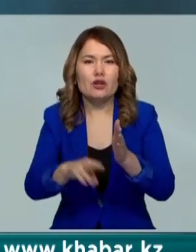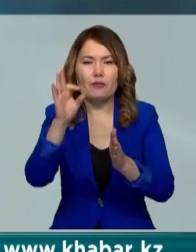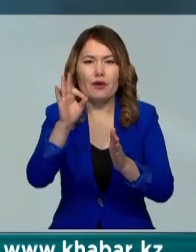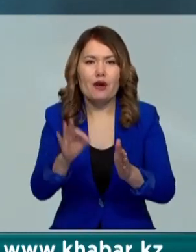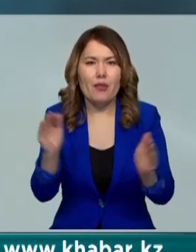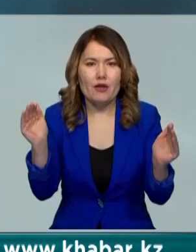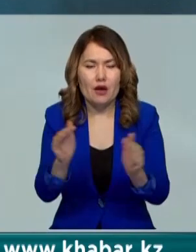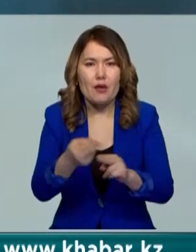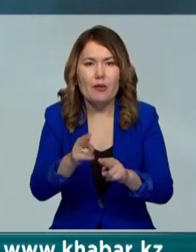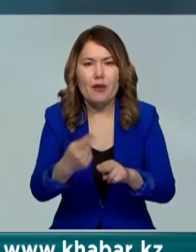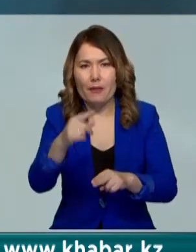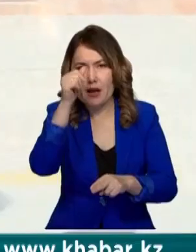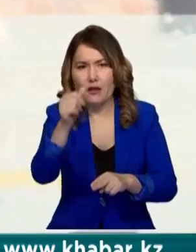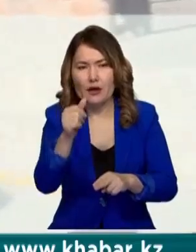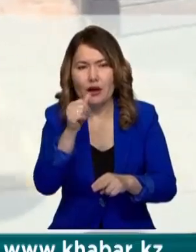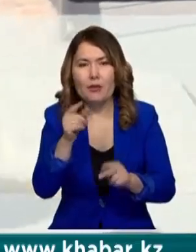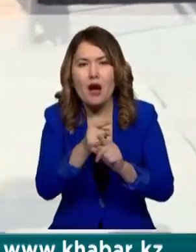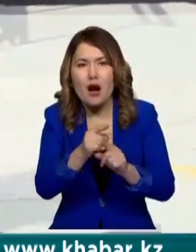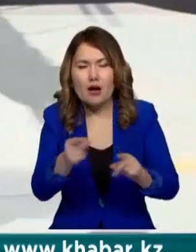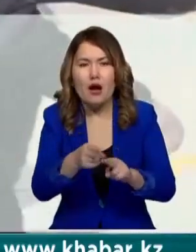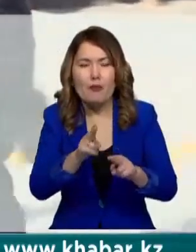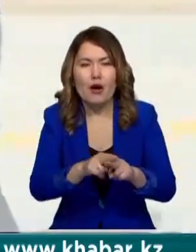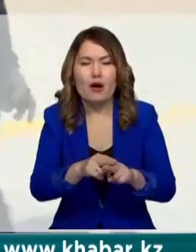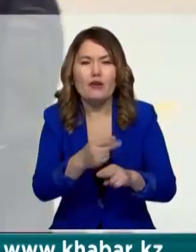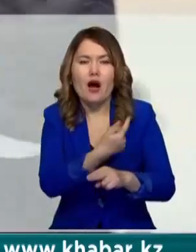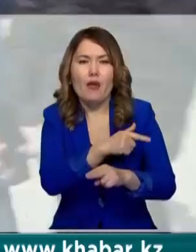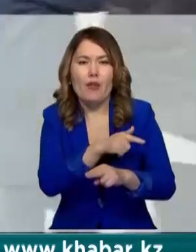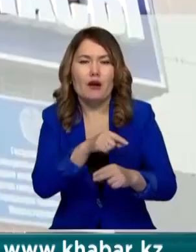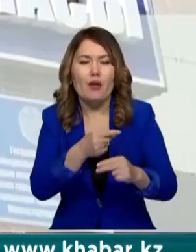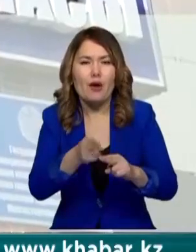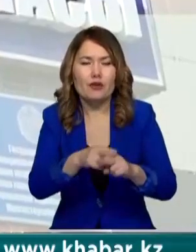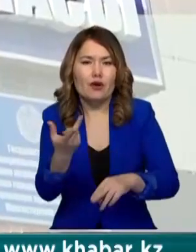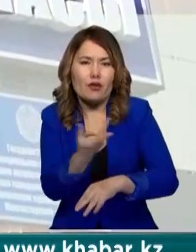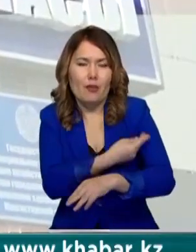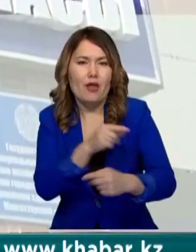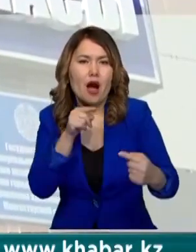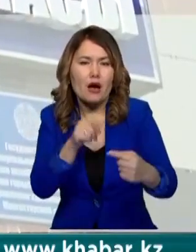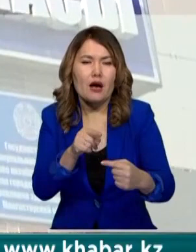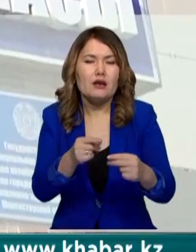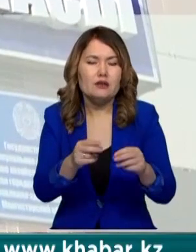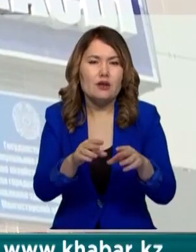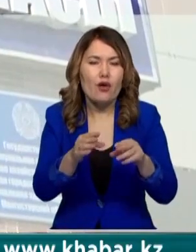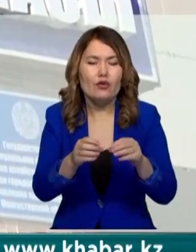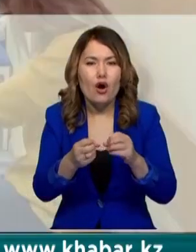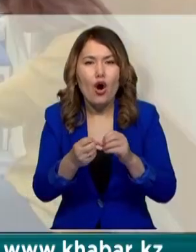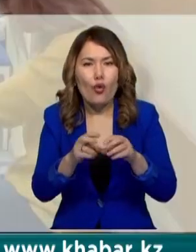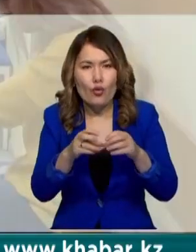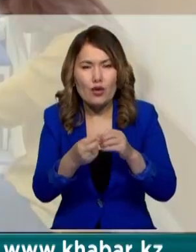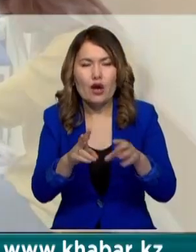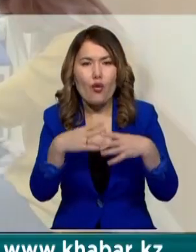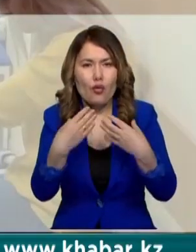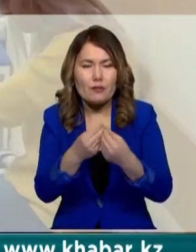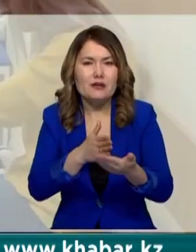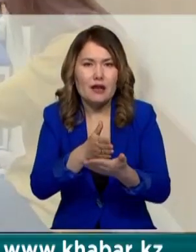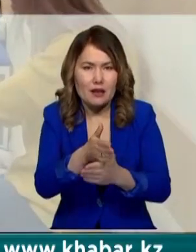70%-ке азайған. Соңғы бір айдың ішінде емханаға бұрын қарсылық танытқан 12 отбасы келіпті. Олар қатерлі дертпен жұқпалы аурулардың